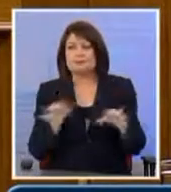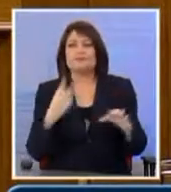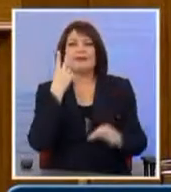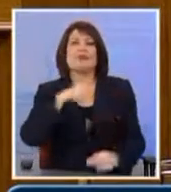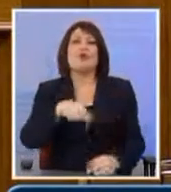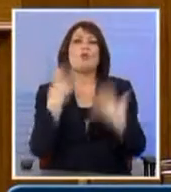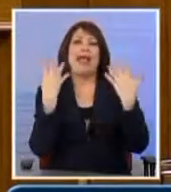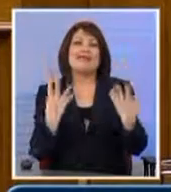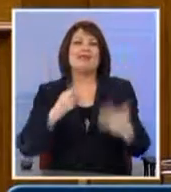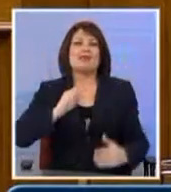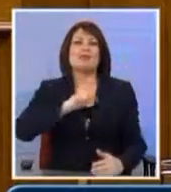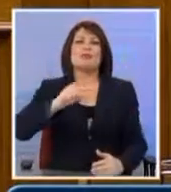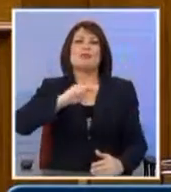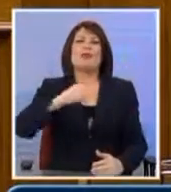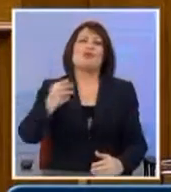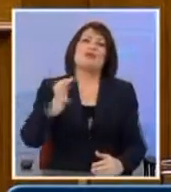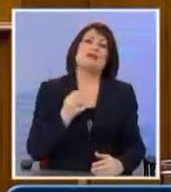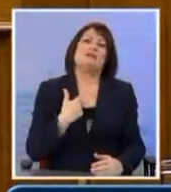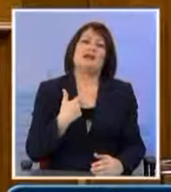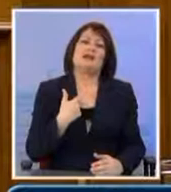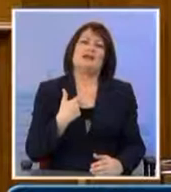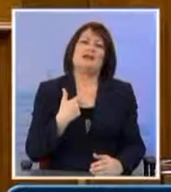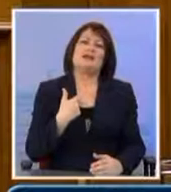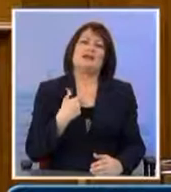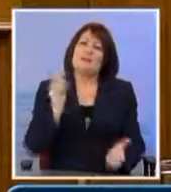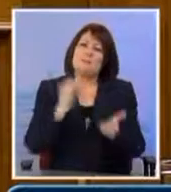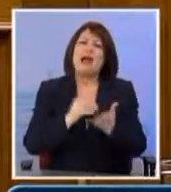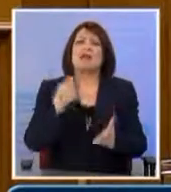2,9 δισεκατομμυρίων που μας έλεγαν στην αρχή, με οριζόντια μέτρα.